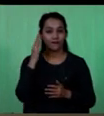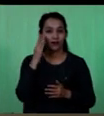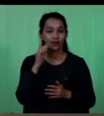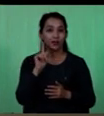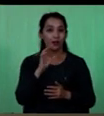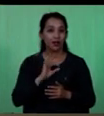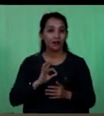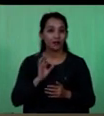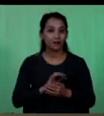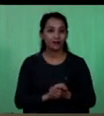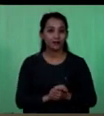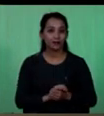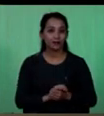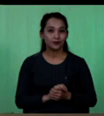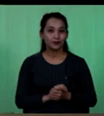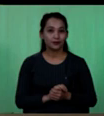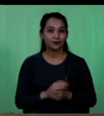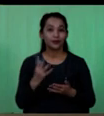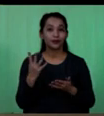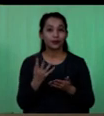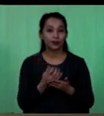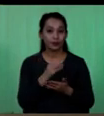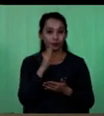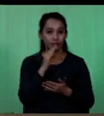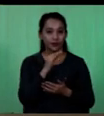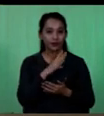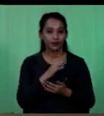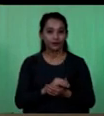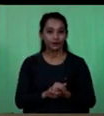nima haqida? Topishga ulgurdingizmi?